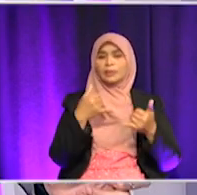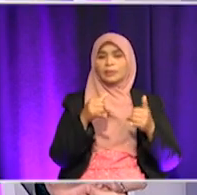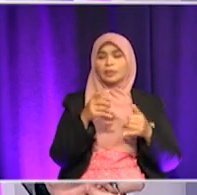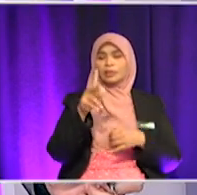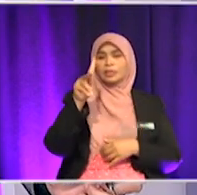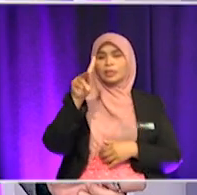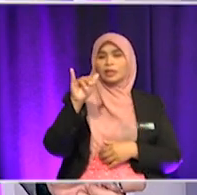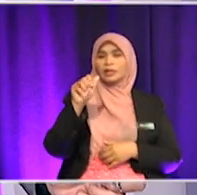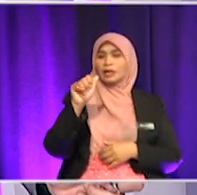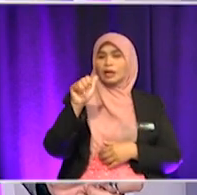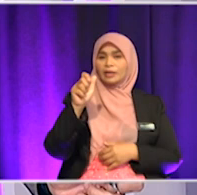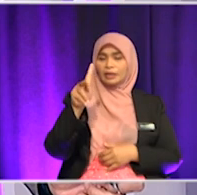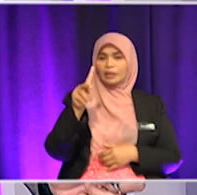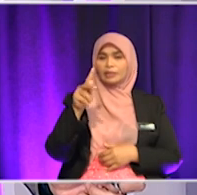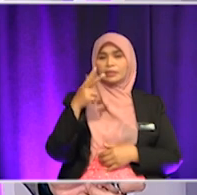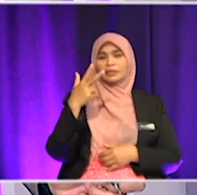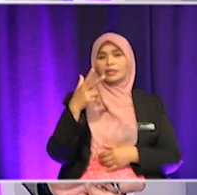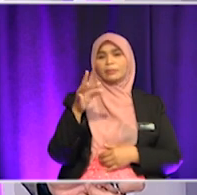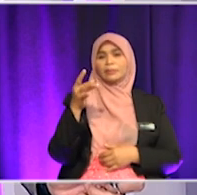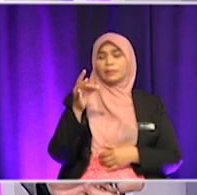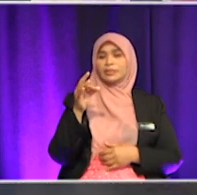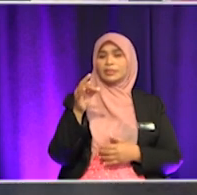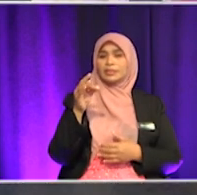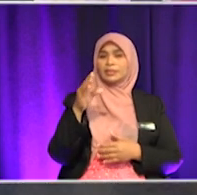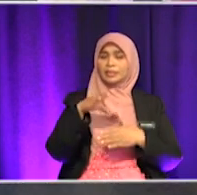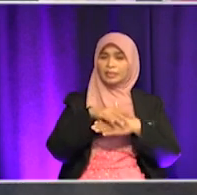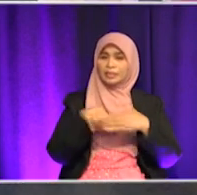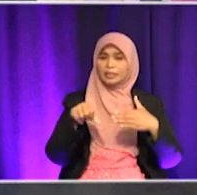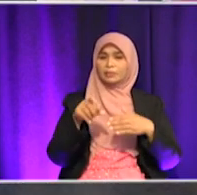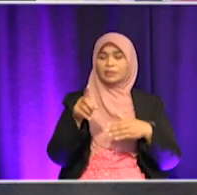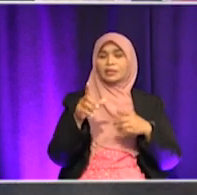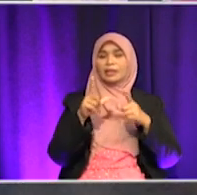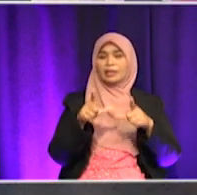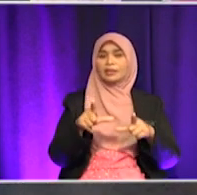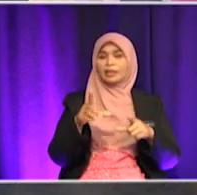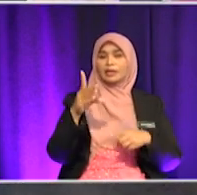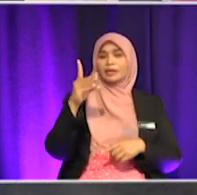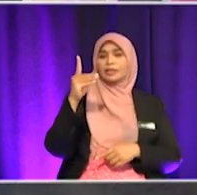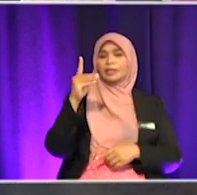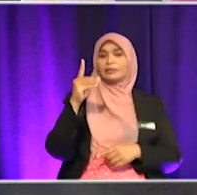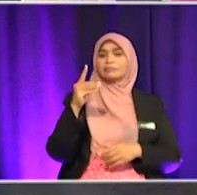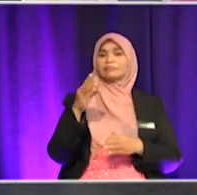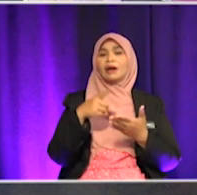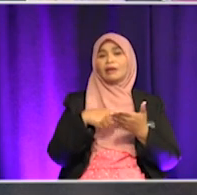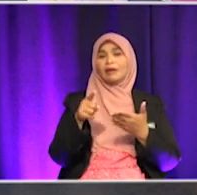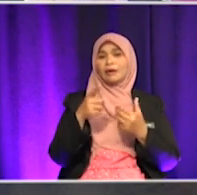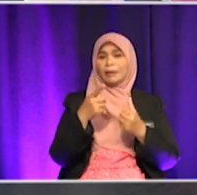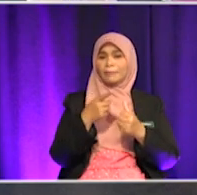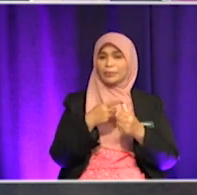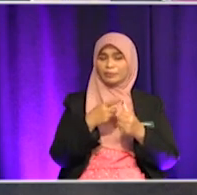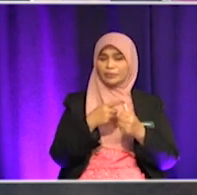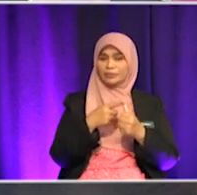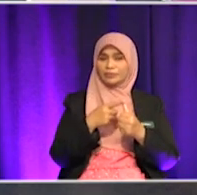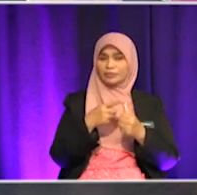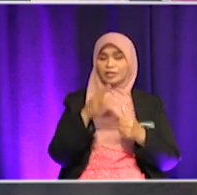adalah RM17. Ya, jadi, betul. Jangan mereka... lupa kita kena letakkan deposit dekat situ, Ifan. Betul, letakkan deposit. Ya.